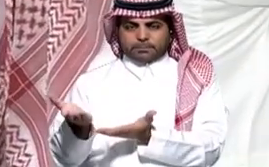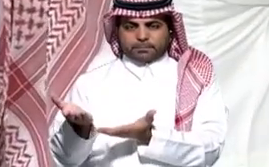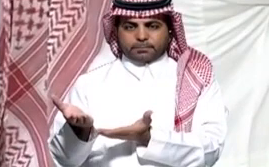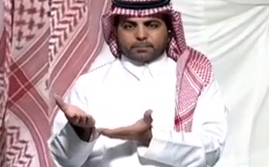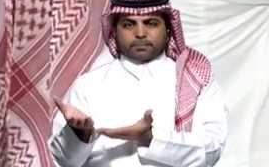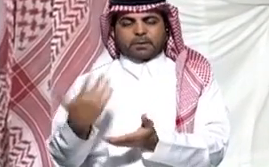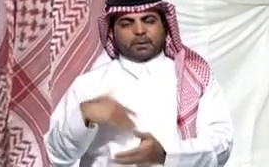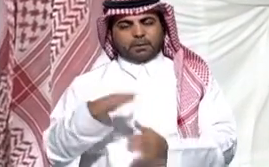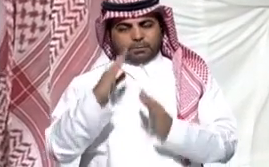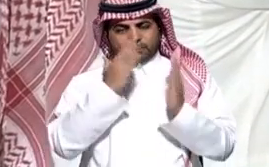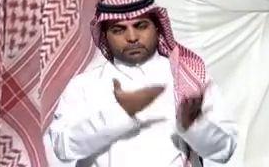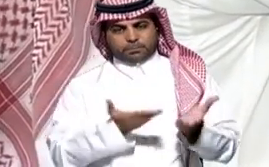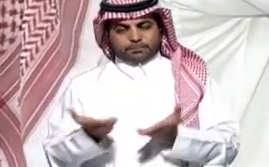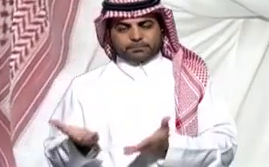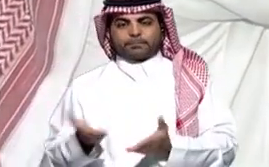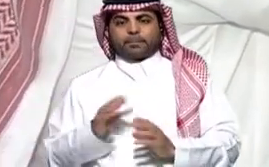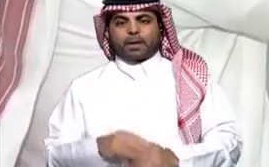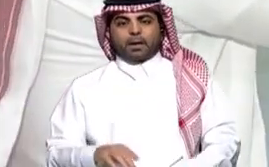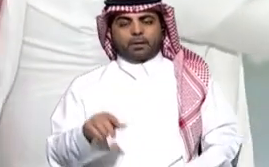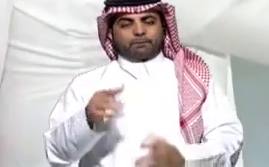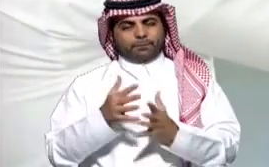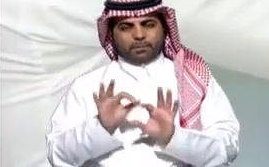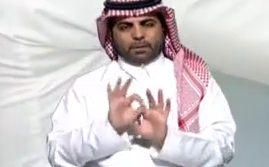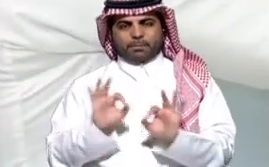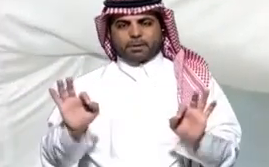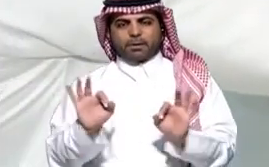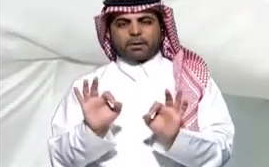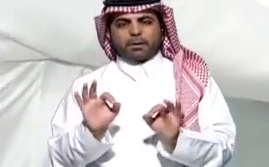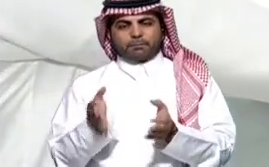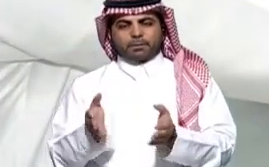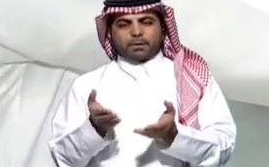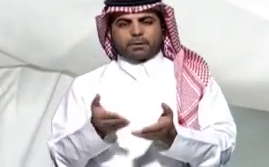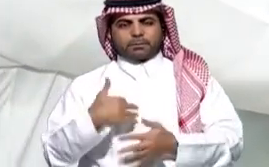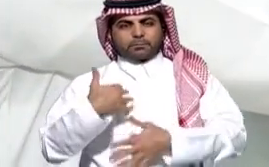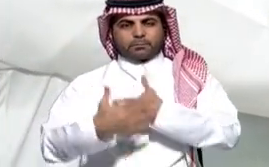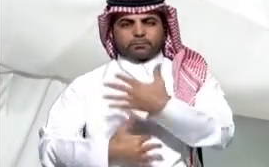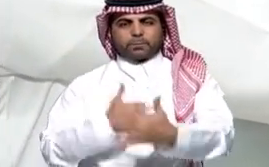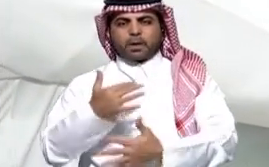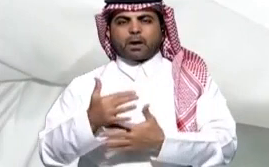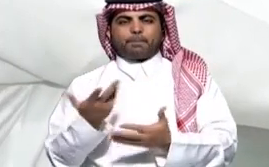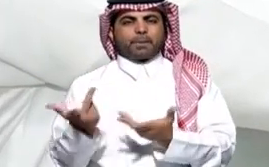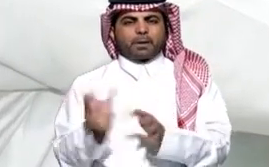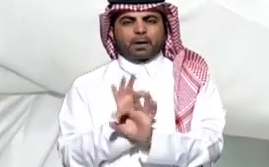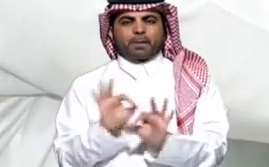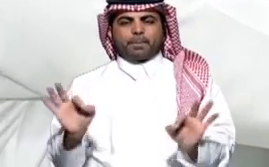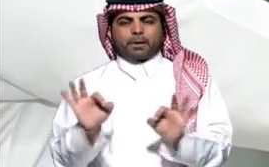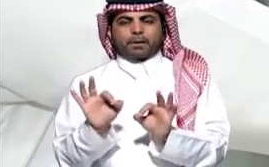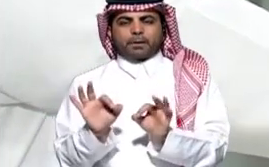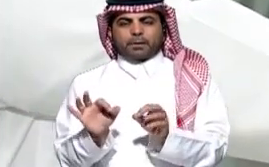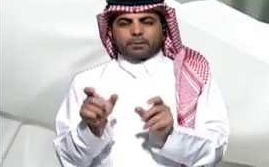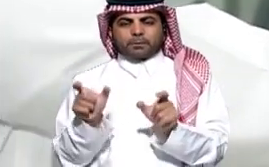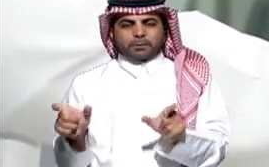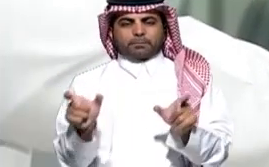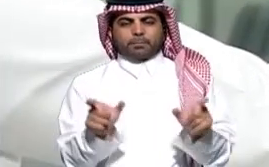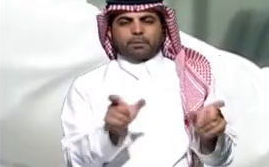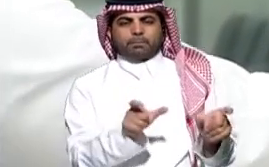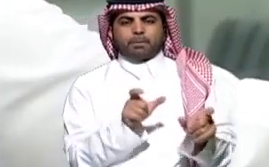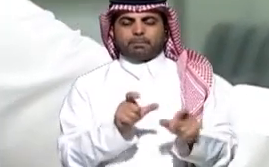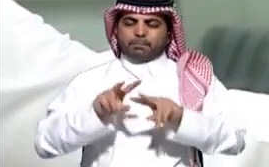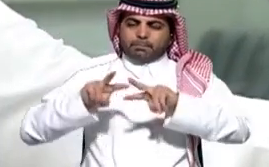أستاذ علي. هناك العديد من التدابير والإجراءات من خلال وضع نقاط لفرز